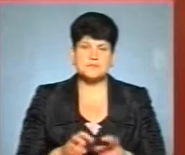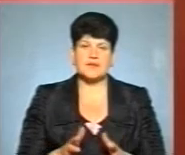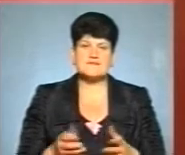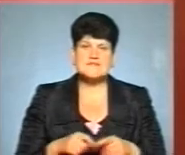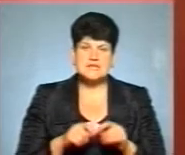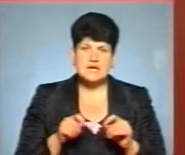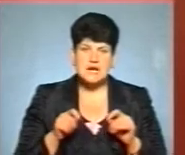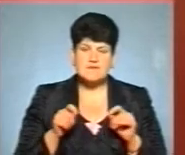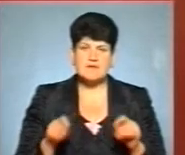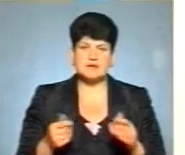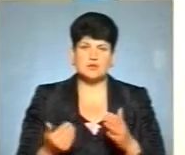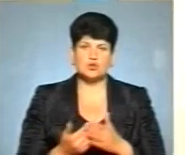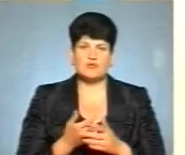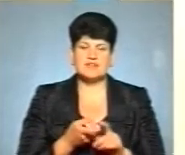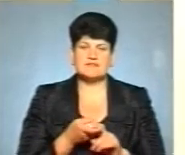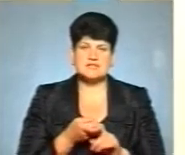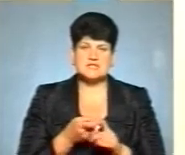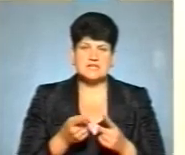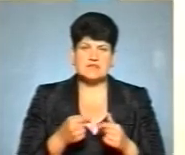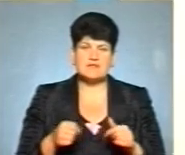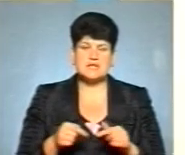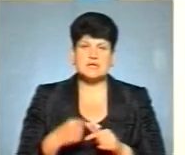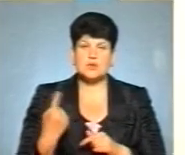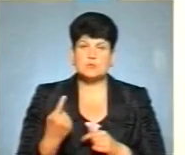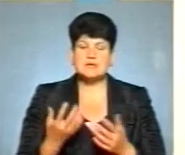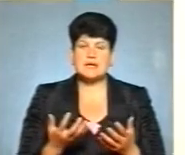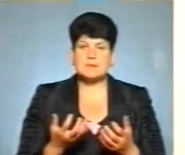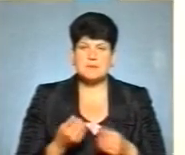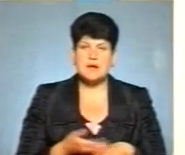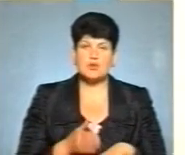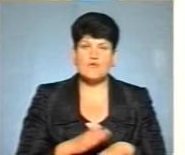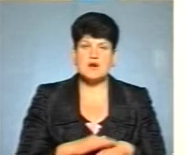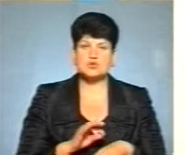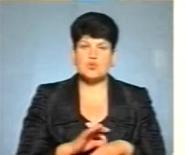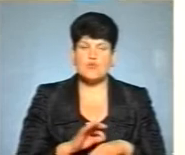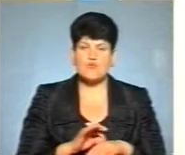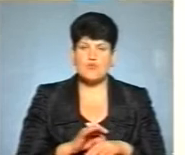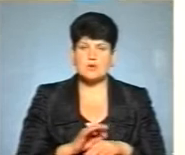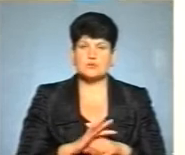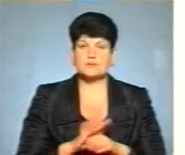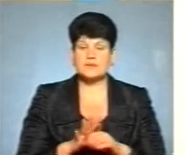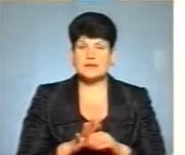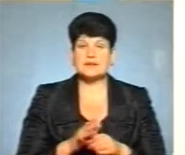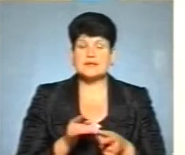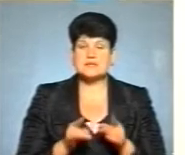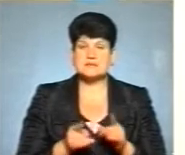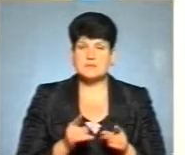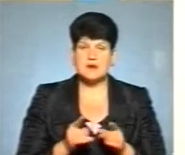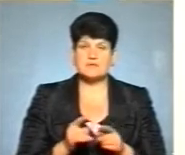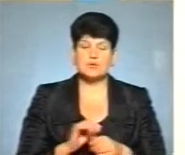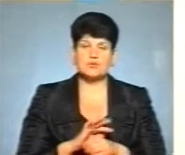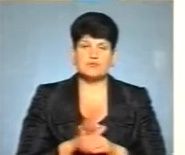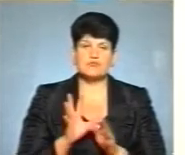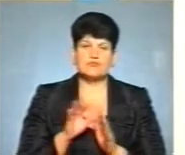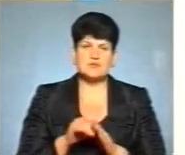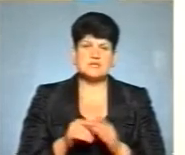нове інфекційне відділення обласне, яке приймало важкохворих на ковід. Ну, насправді, ковід вніс дуже великі